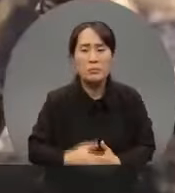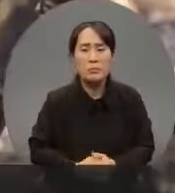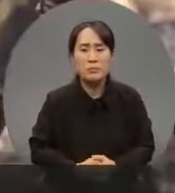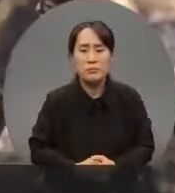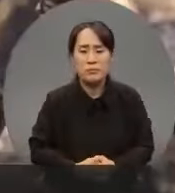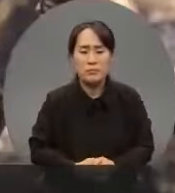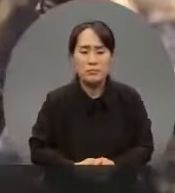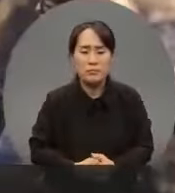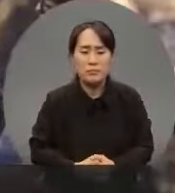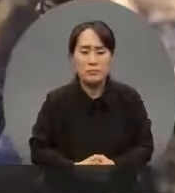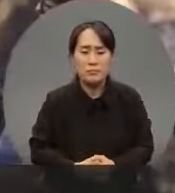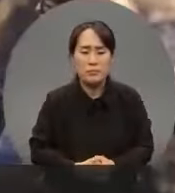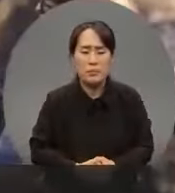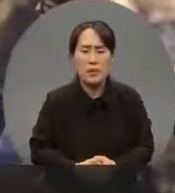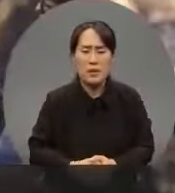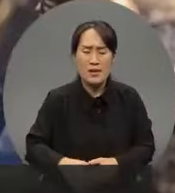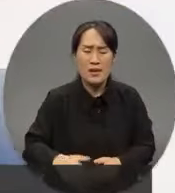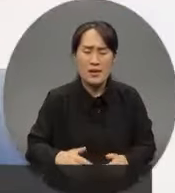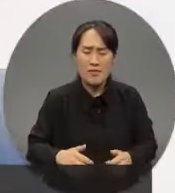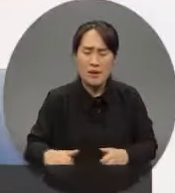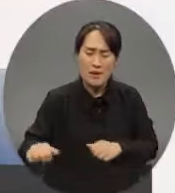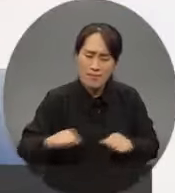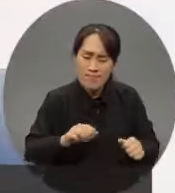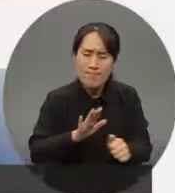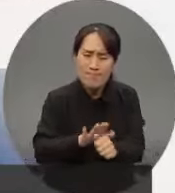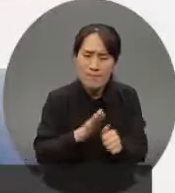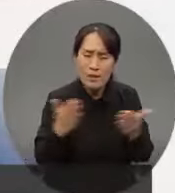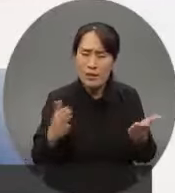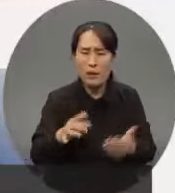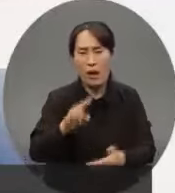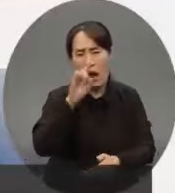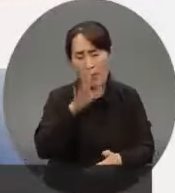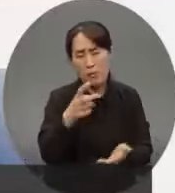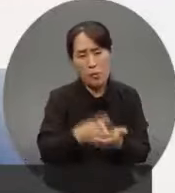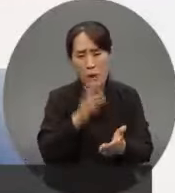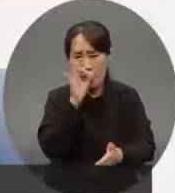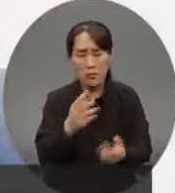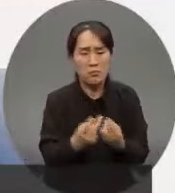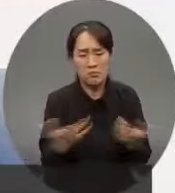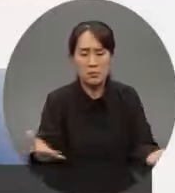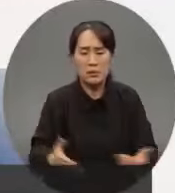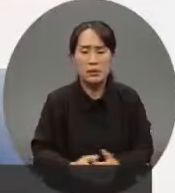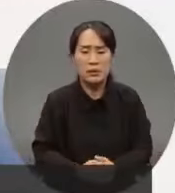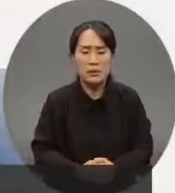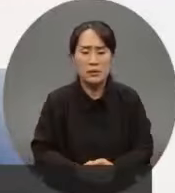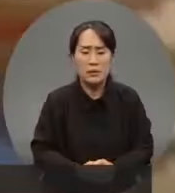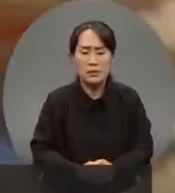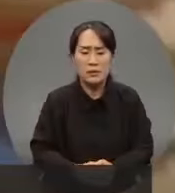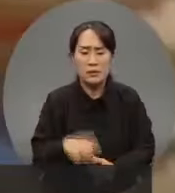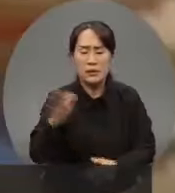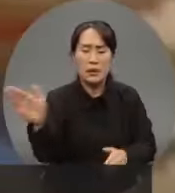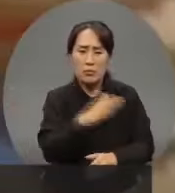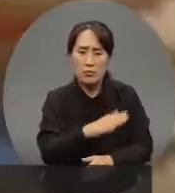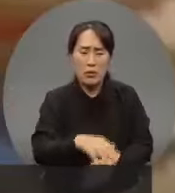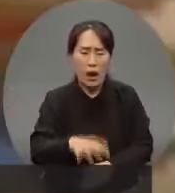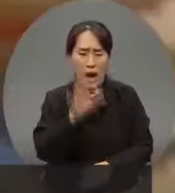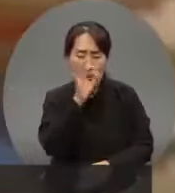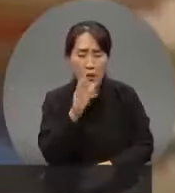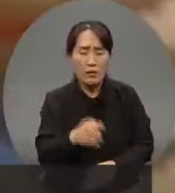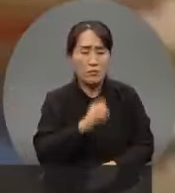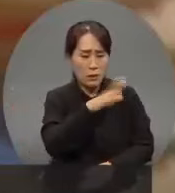심히 다면서 주려고 했는데 안되는 거 안되는 거잖아요 안된다고 했니 그때 뭐 힘이 있는데